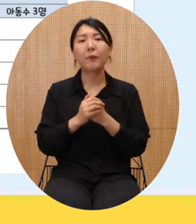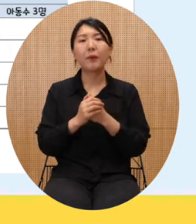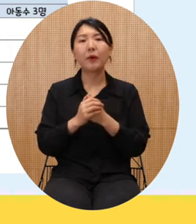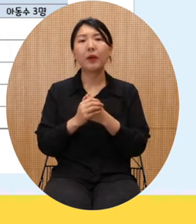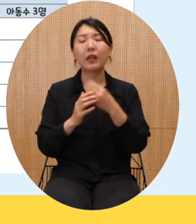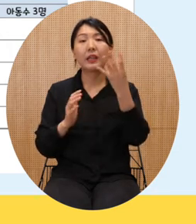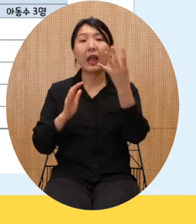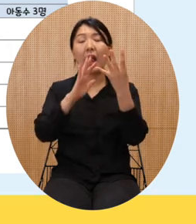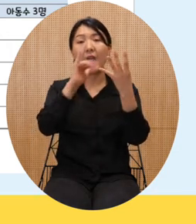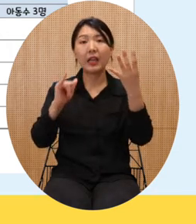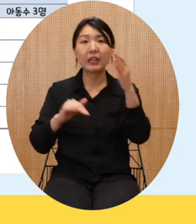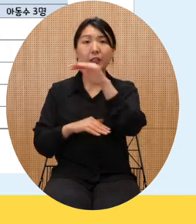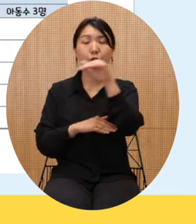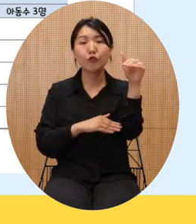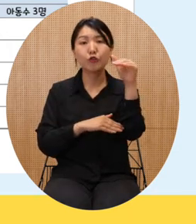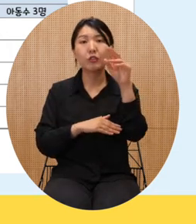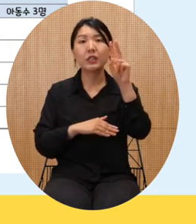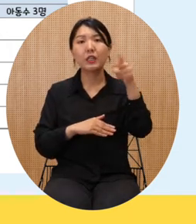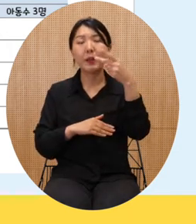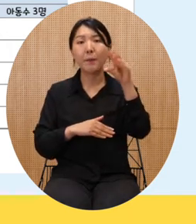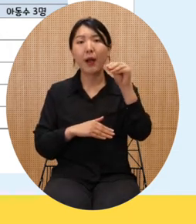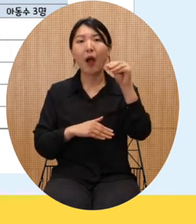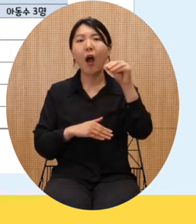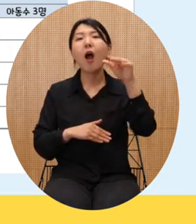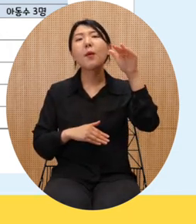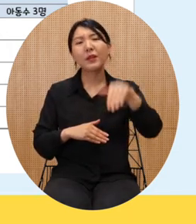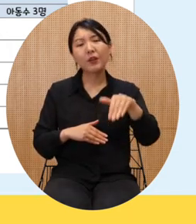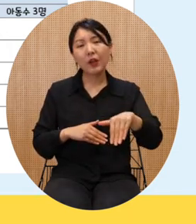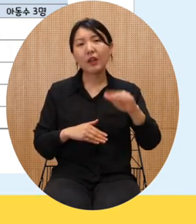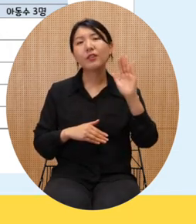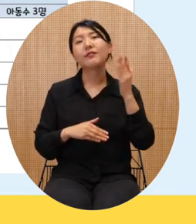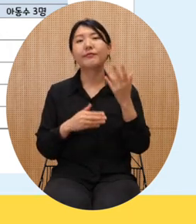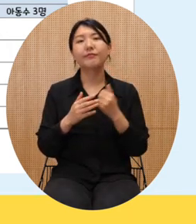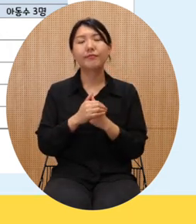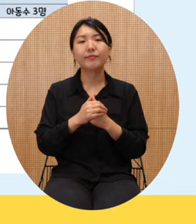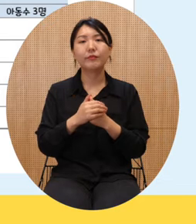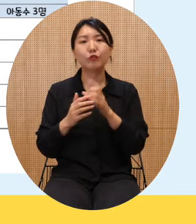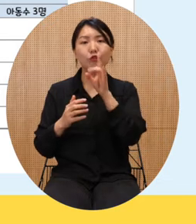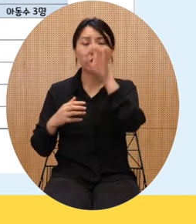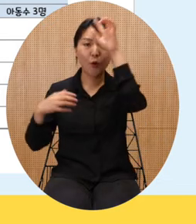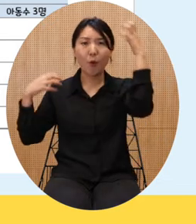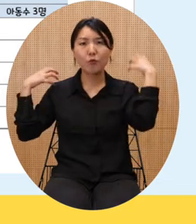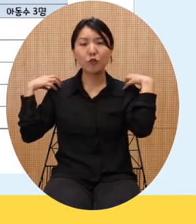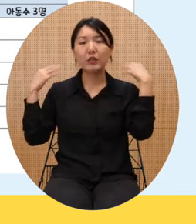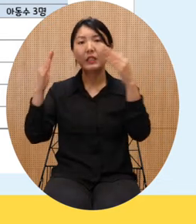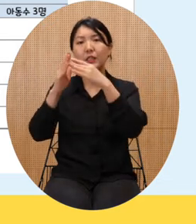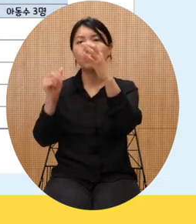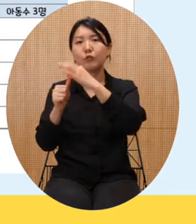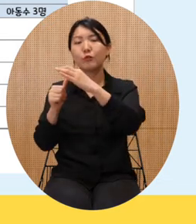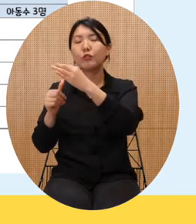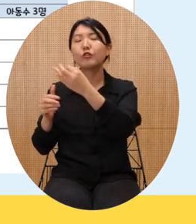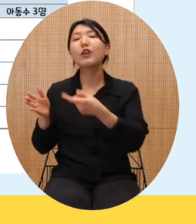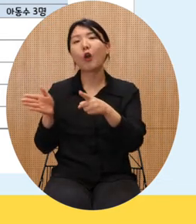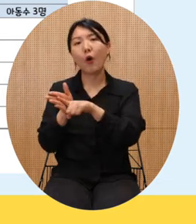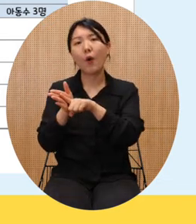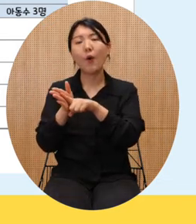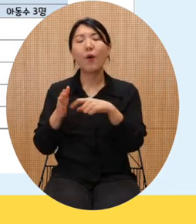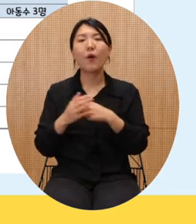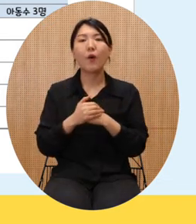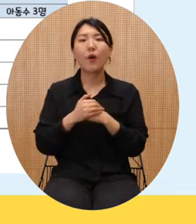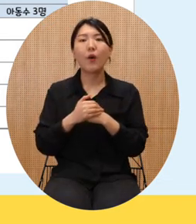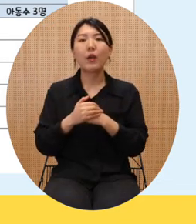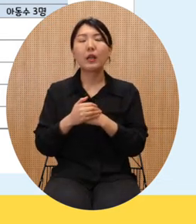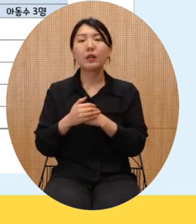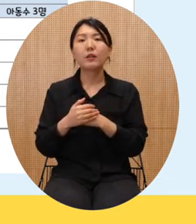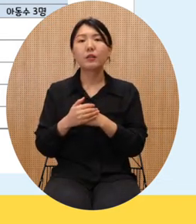되고요. 그 이 4인 가구 기준으로는 200만 원보다도 소득이 낮아야 돼요. 중앙정부의 주거급여를 받기